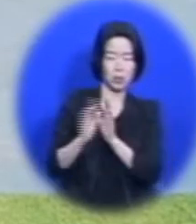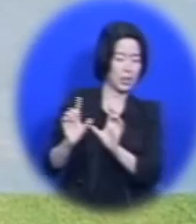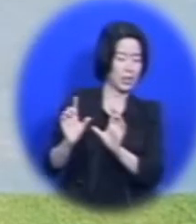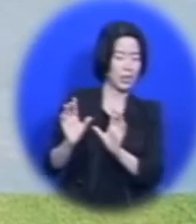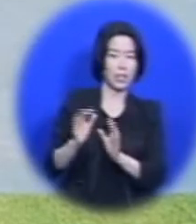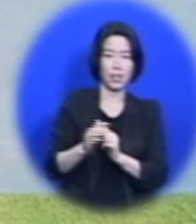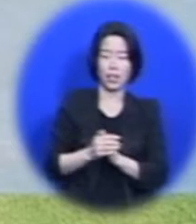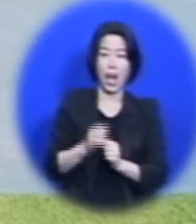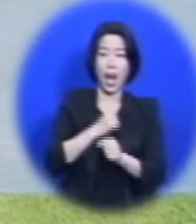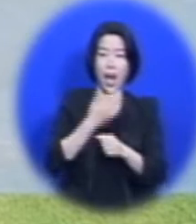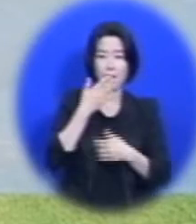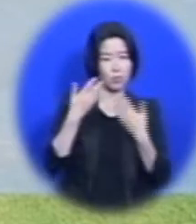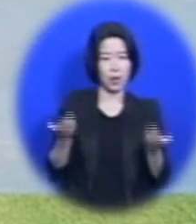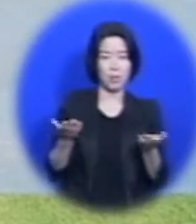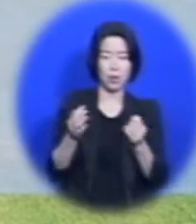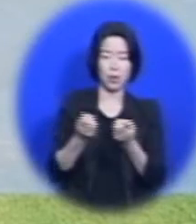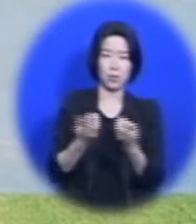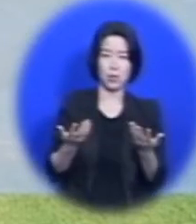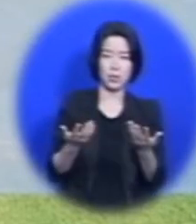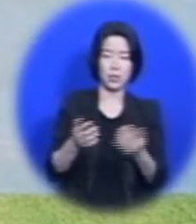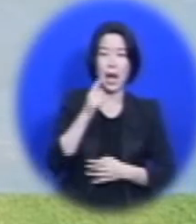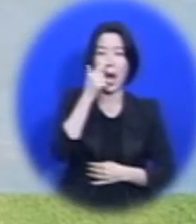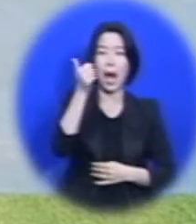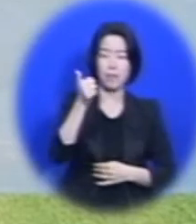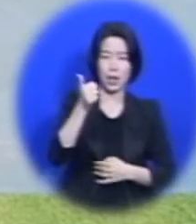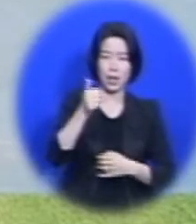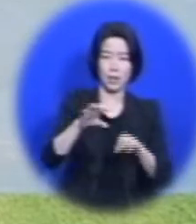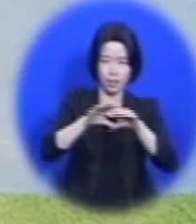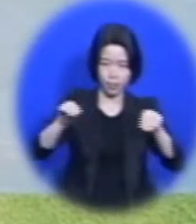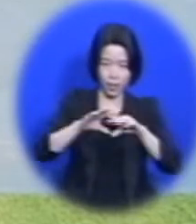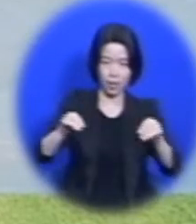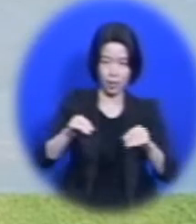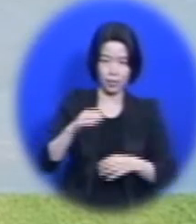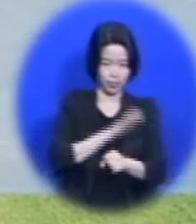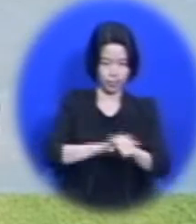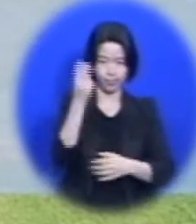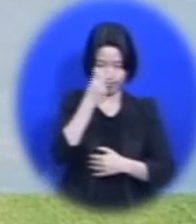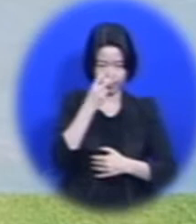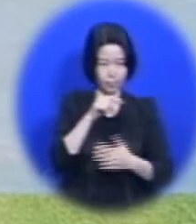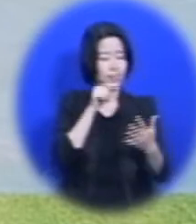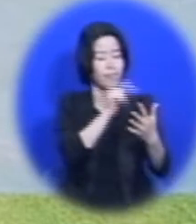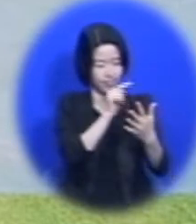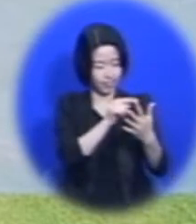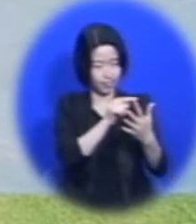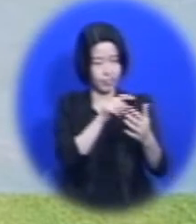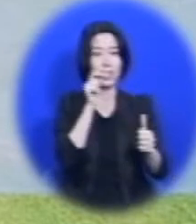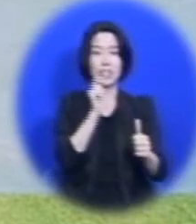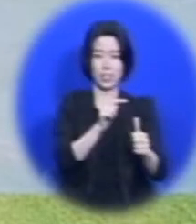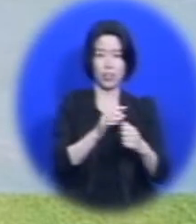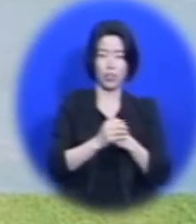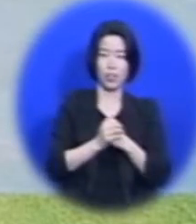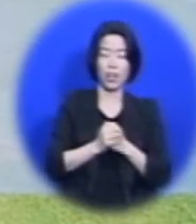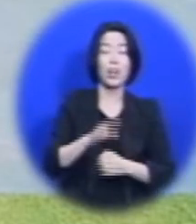이제 아빠인 목사님이 교통정리를 해줄 수밖에 없어서 잘 살펴보고 오늘은 너가 할 차례야. 그러면 이제